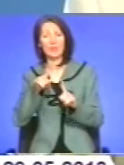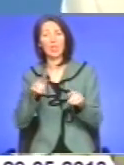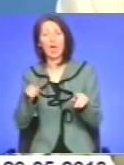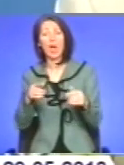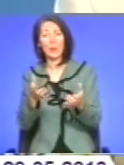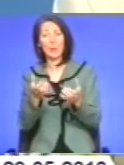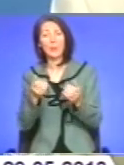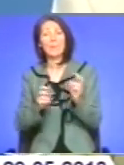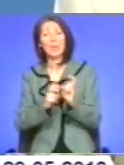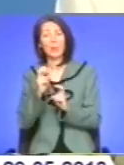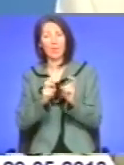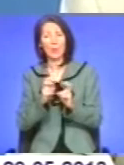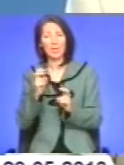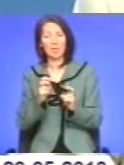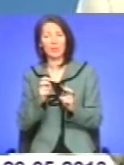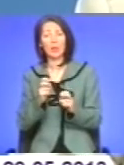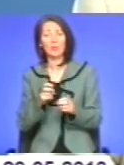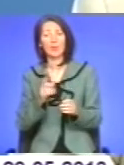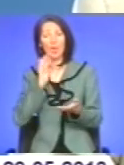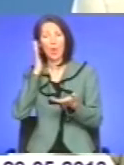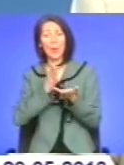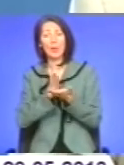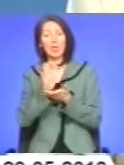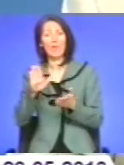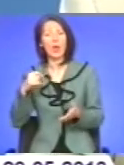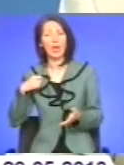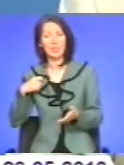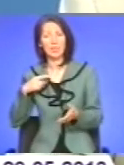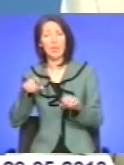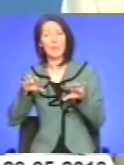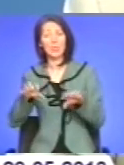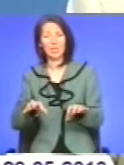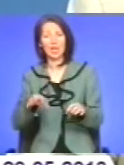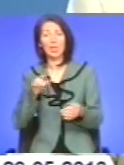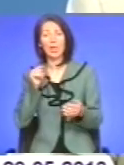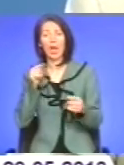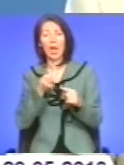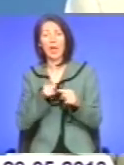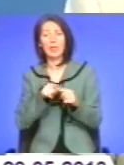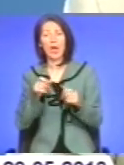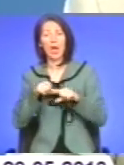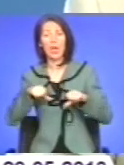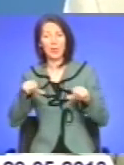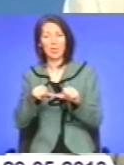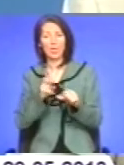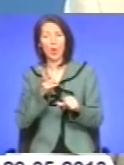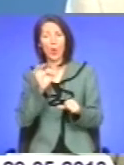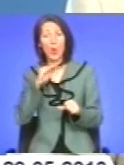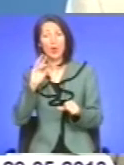политики, антимонопольного политики в Одессе, председатель указанного комитета Александра Кужина решила в